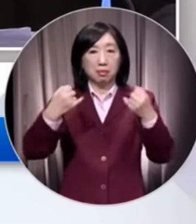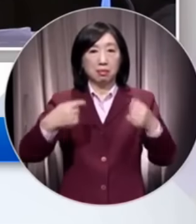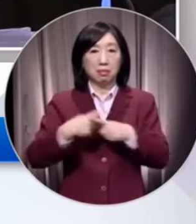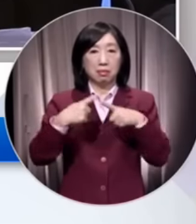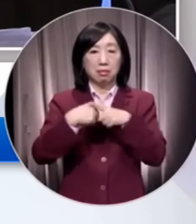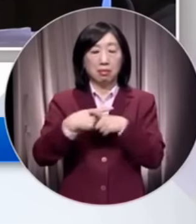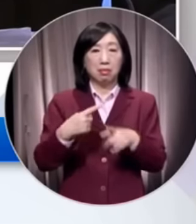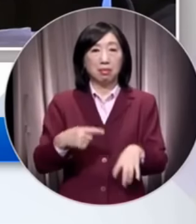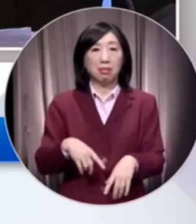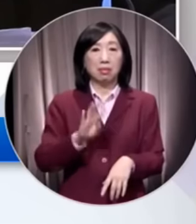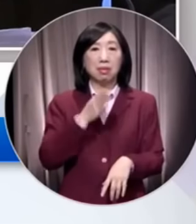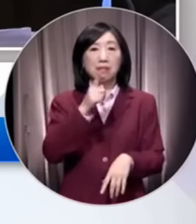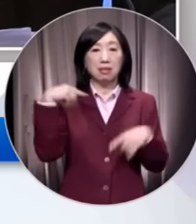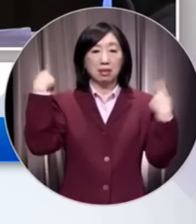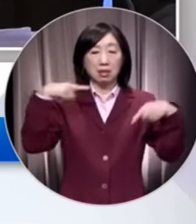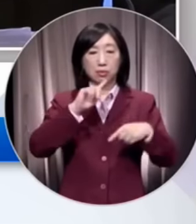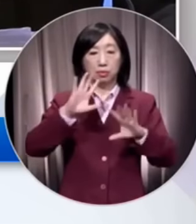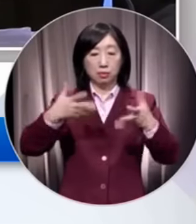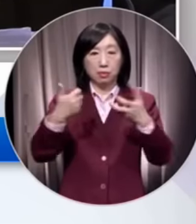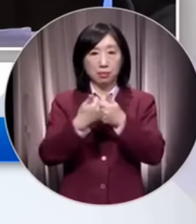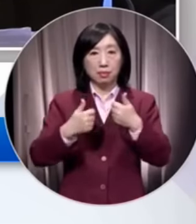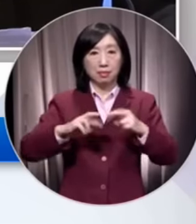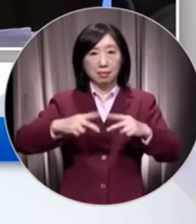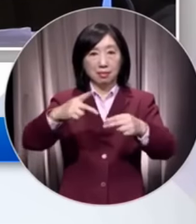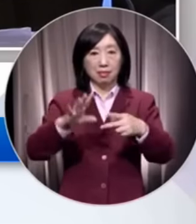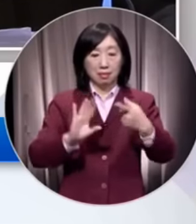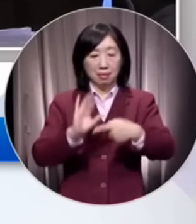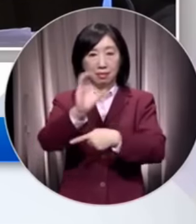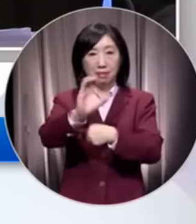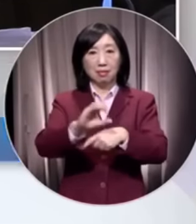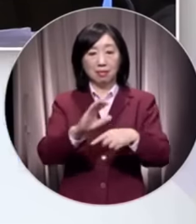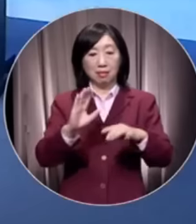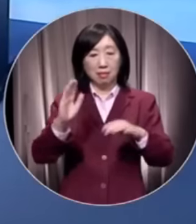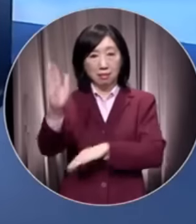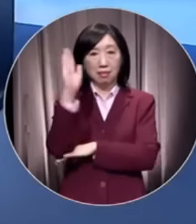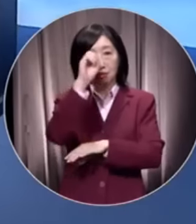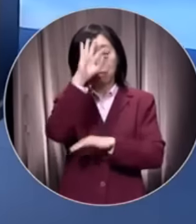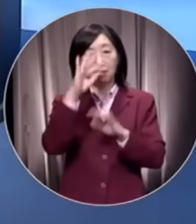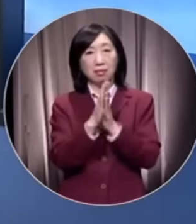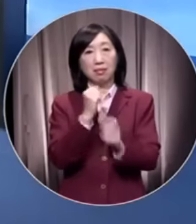情90%以上你们的政党却没有做到？